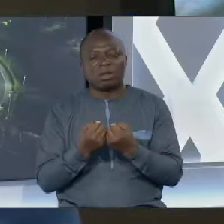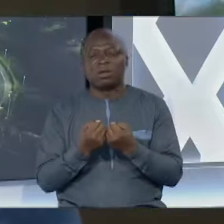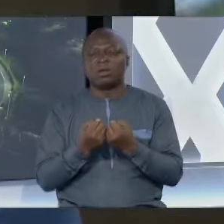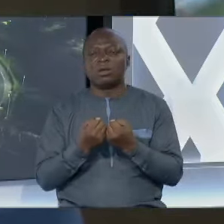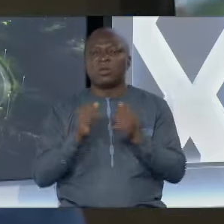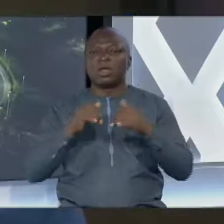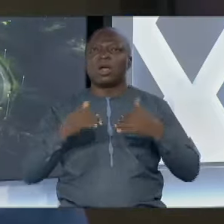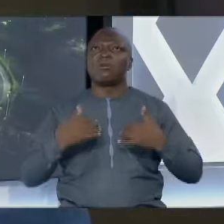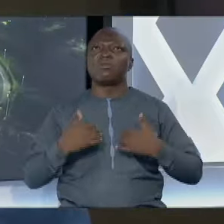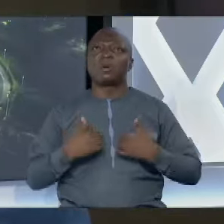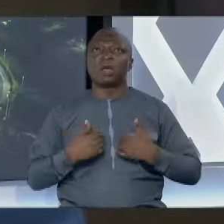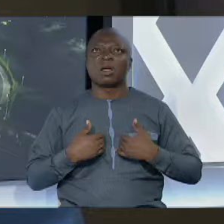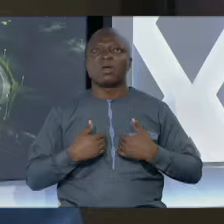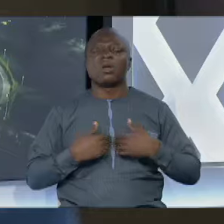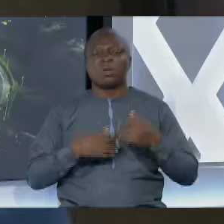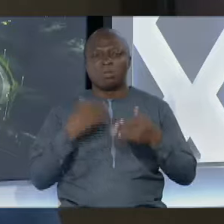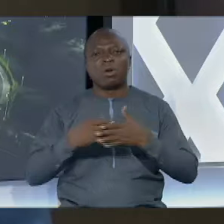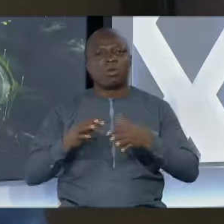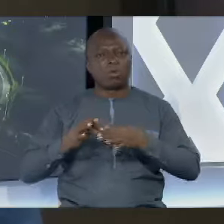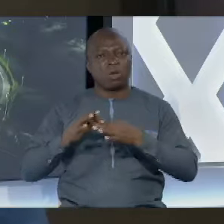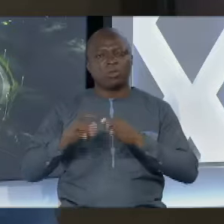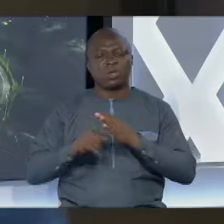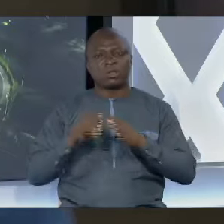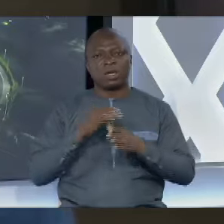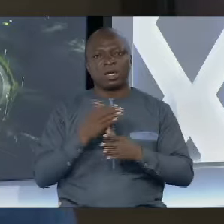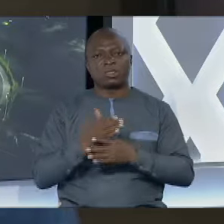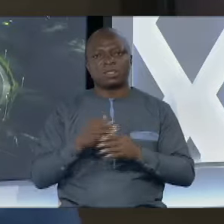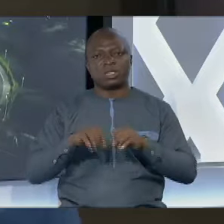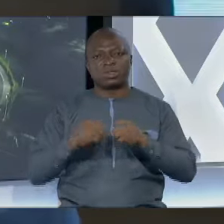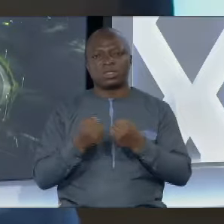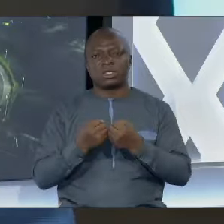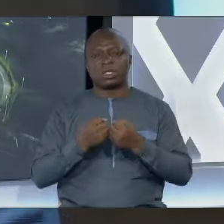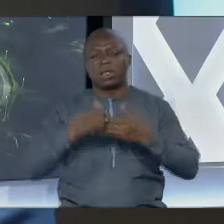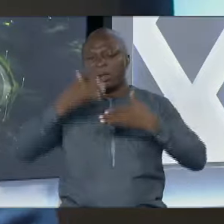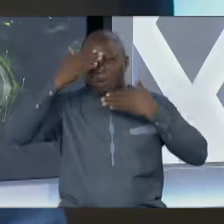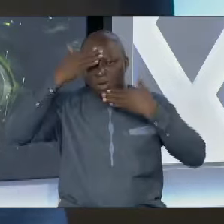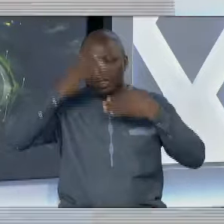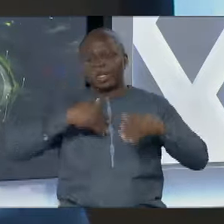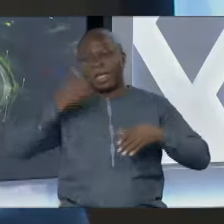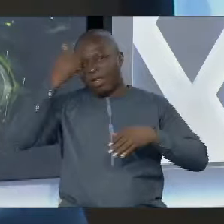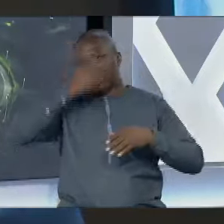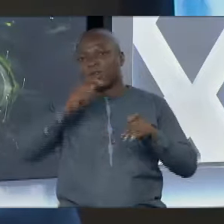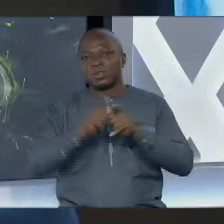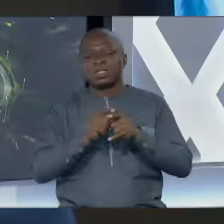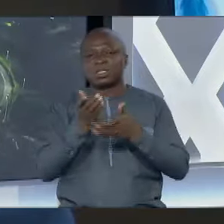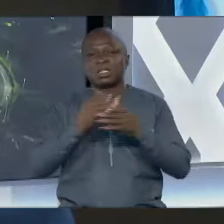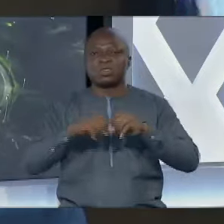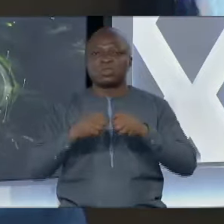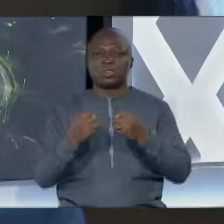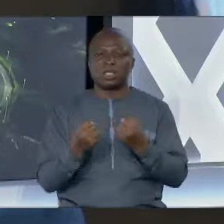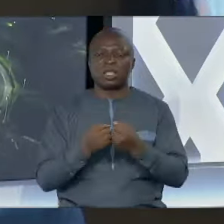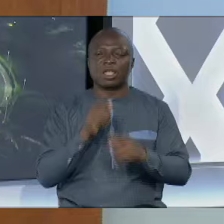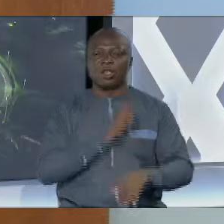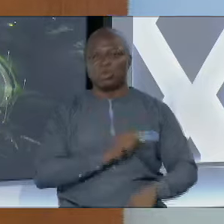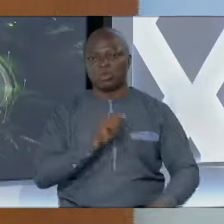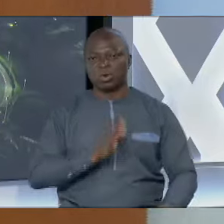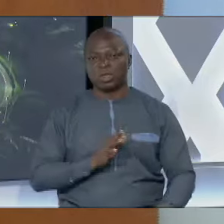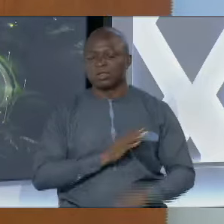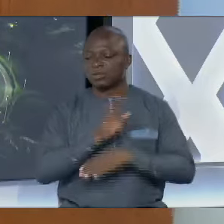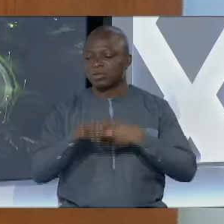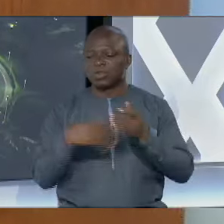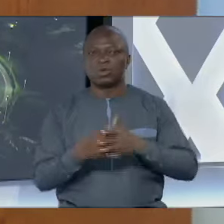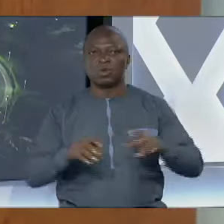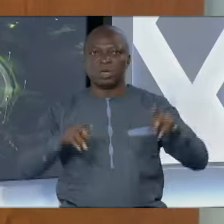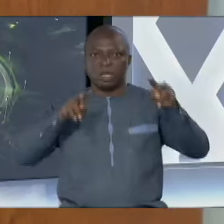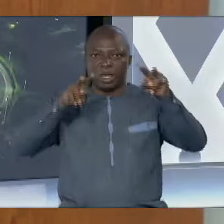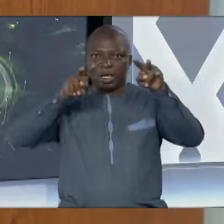avoir une très bonne collaboration entre les entreprises marocaines et africaines aussi et les entreprises togolaises. Tous les